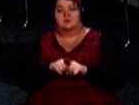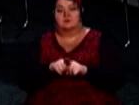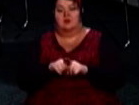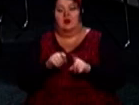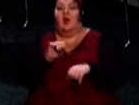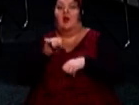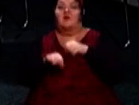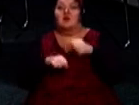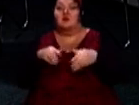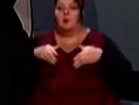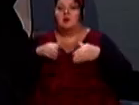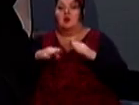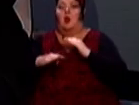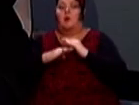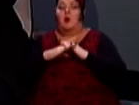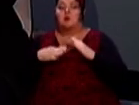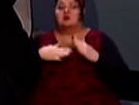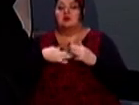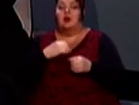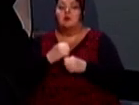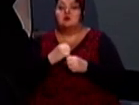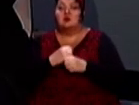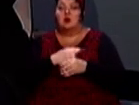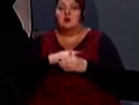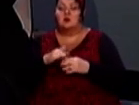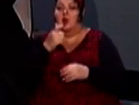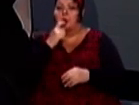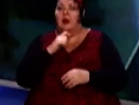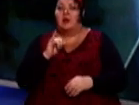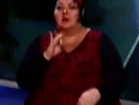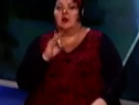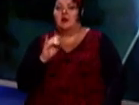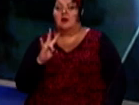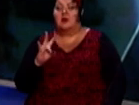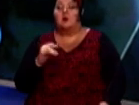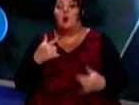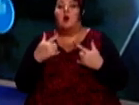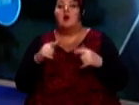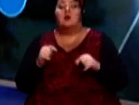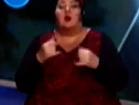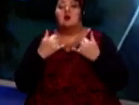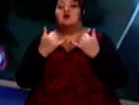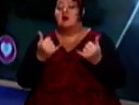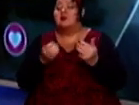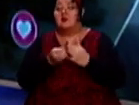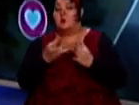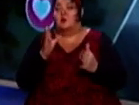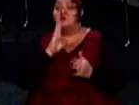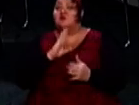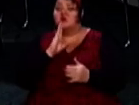Велосипедну доріжку поможіть нам зробити, пані Іриночко. Де саме? Шановна, дорогенька жіночка